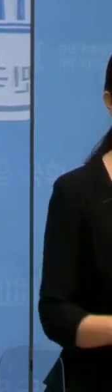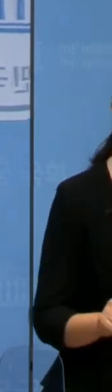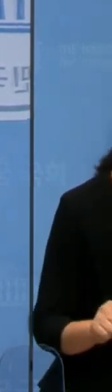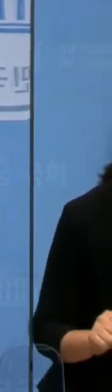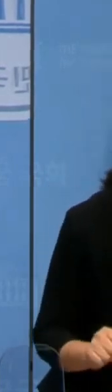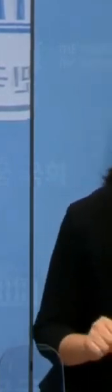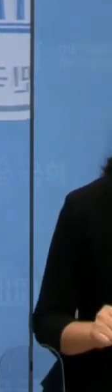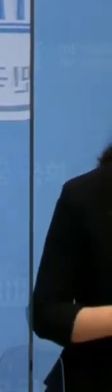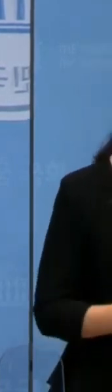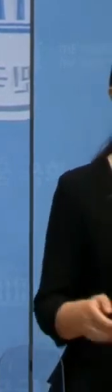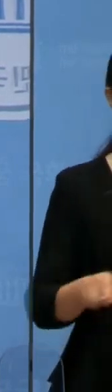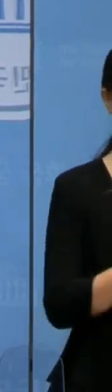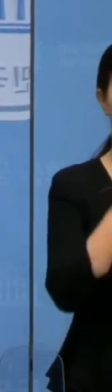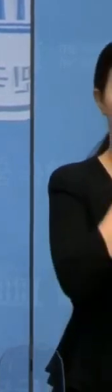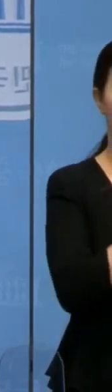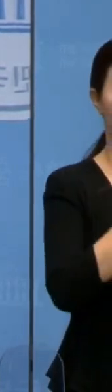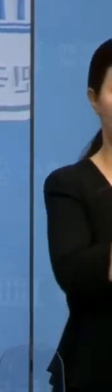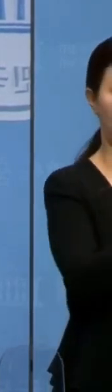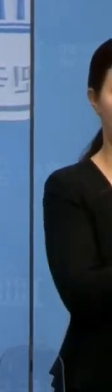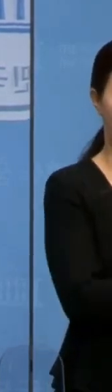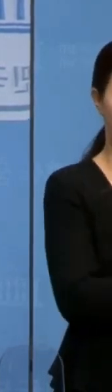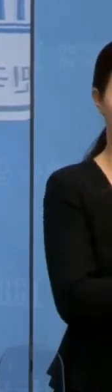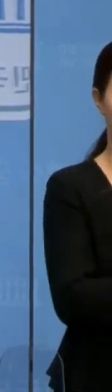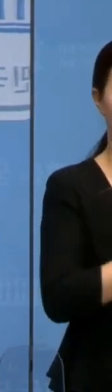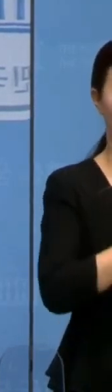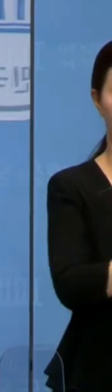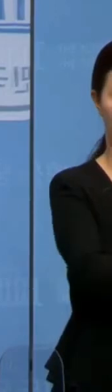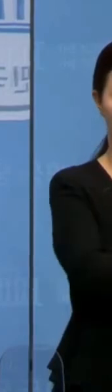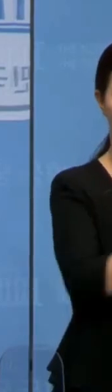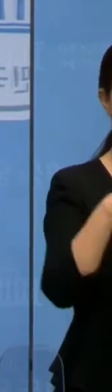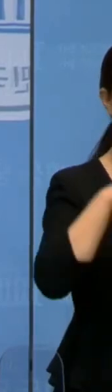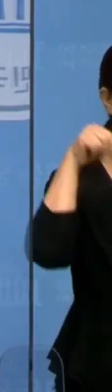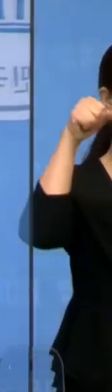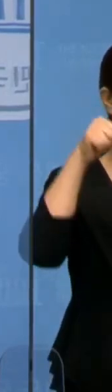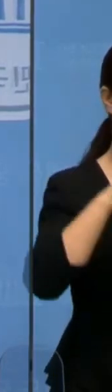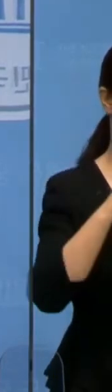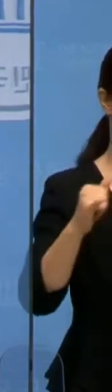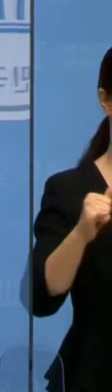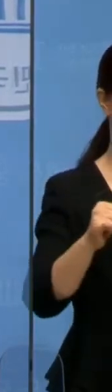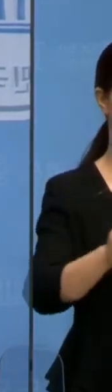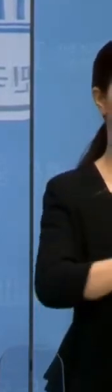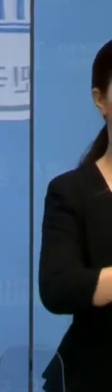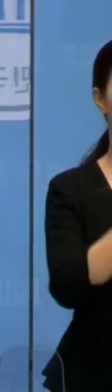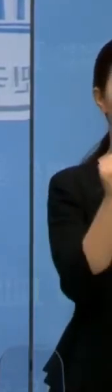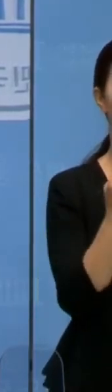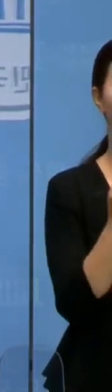안녕하십니까. 더불어민주당 당대표 후보 기호 1번 홍영표입니다.